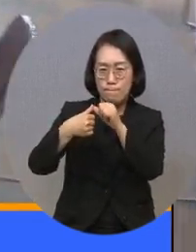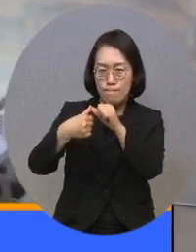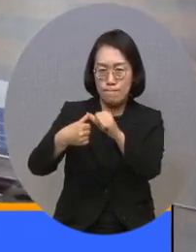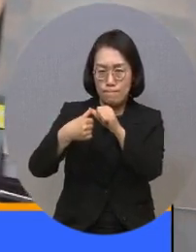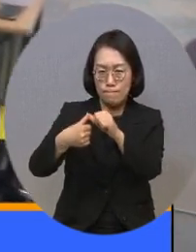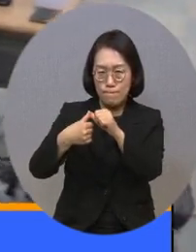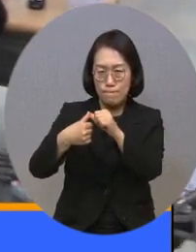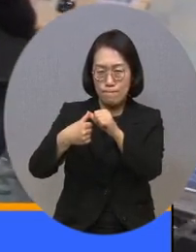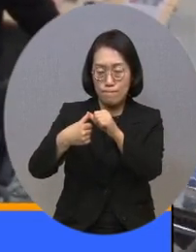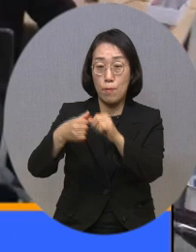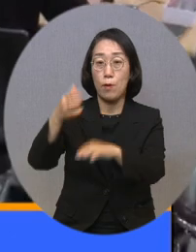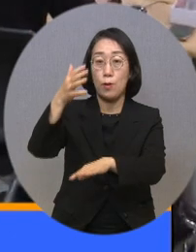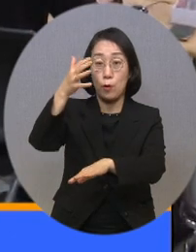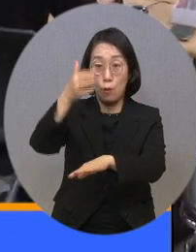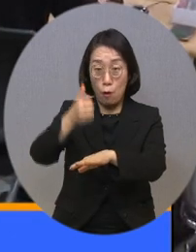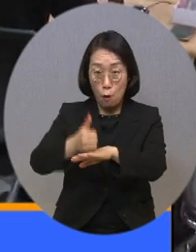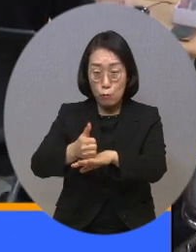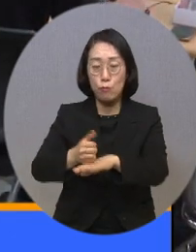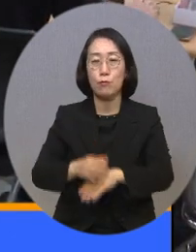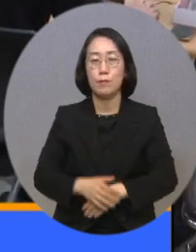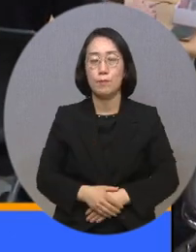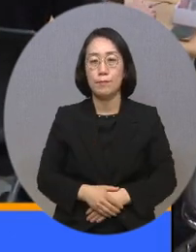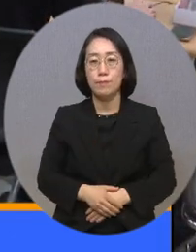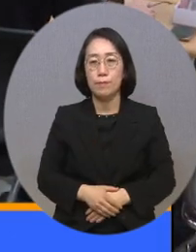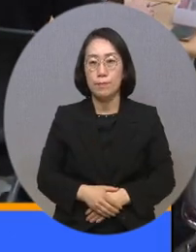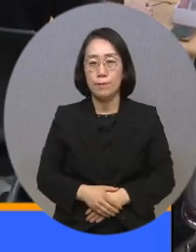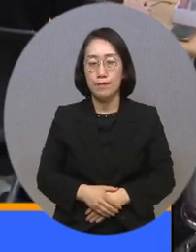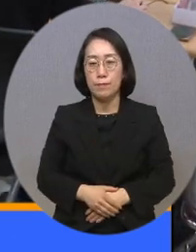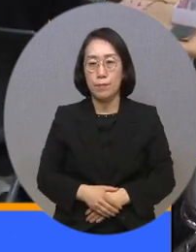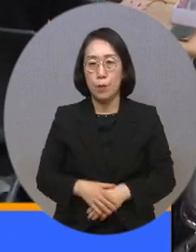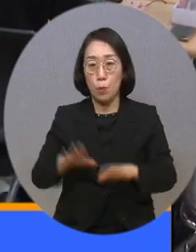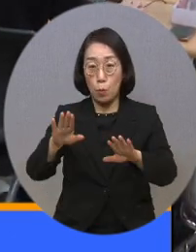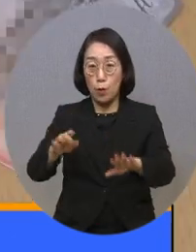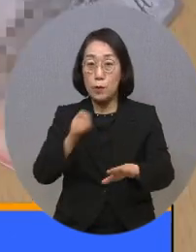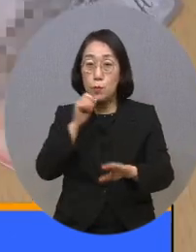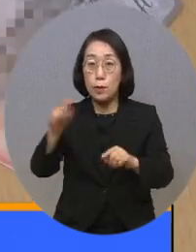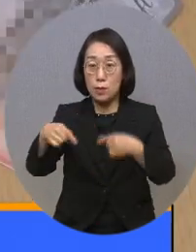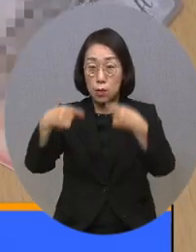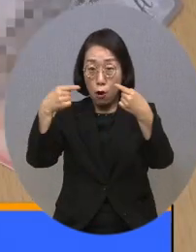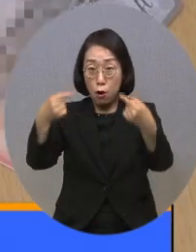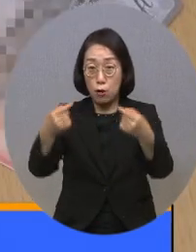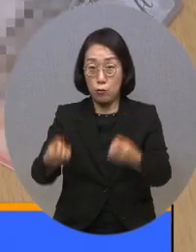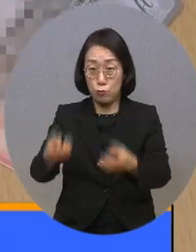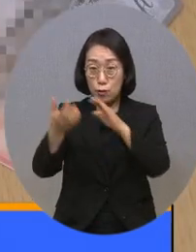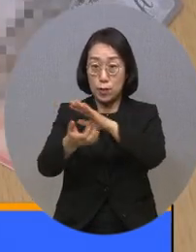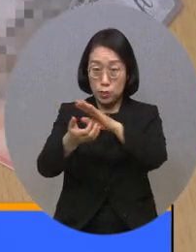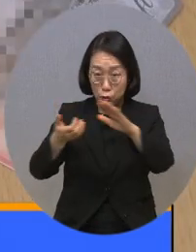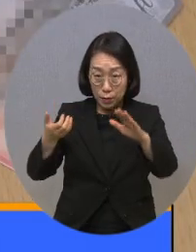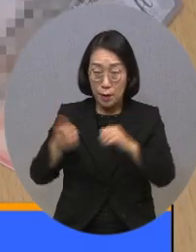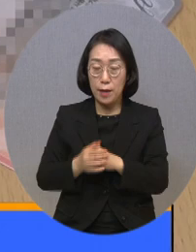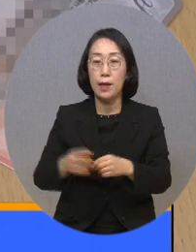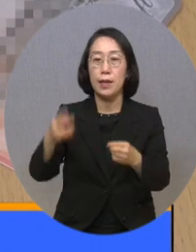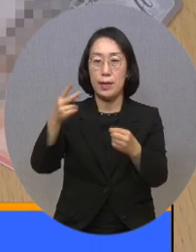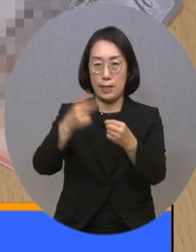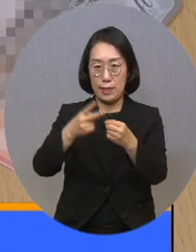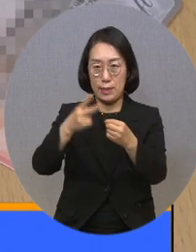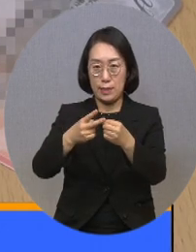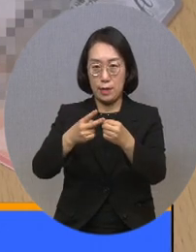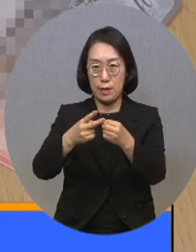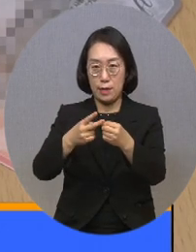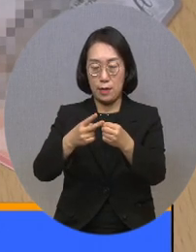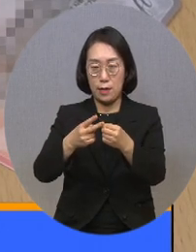함께 하기까지. 또 다행히도 또 올해 또 설을 앞두고 시장님께서 흔쾌히 또 2차